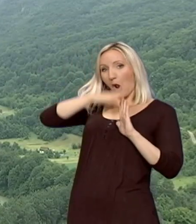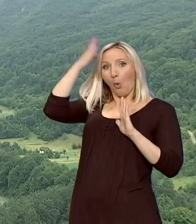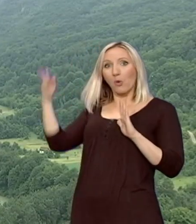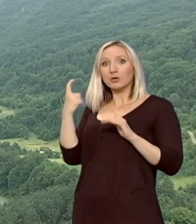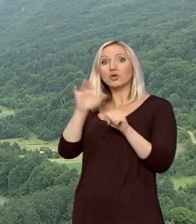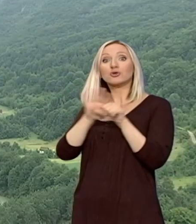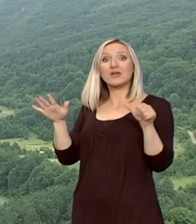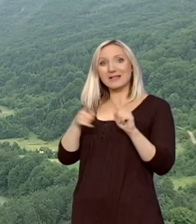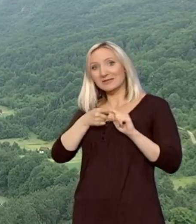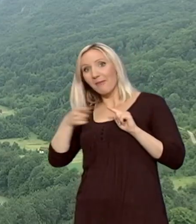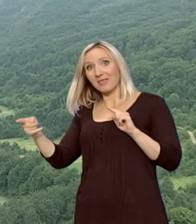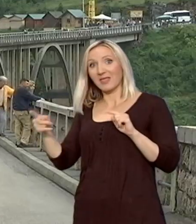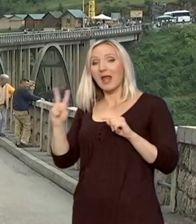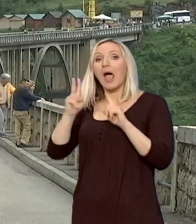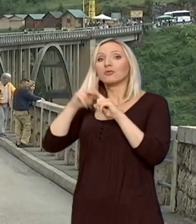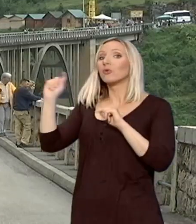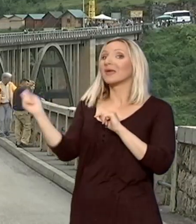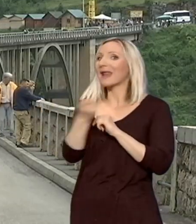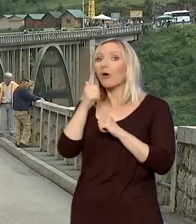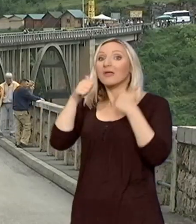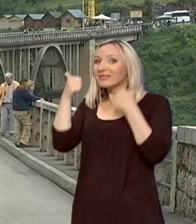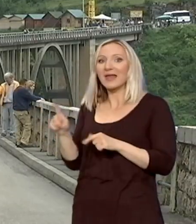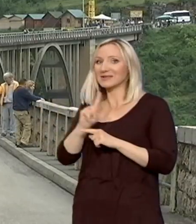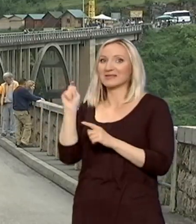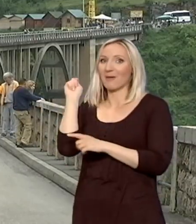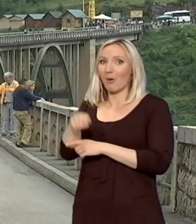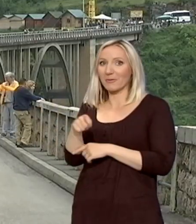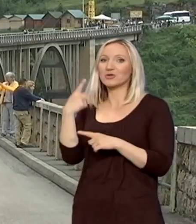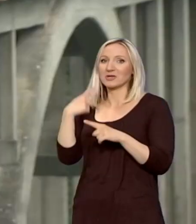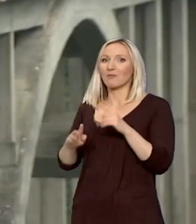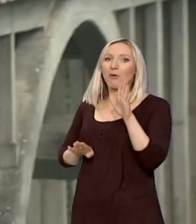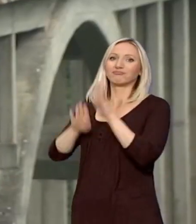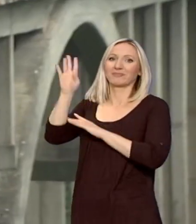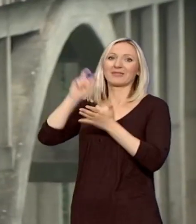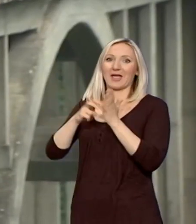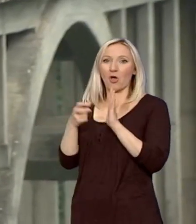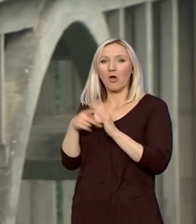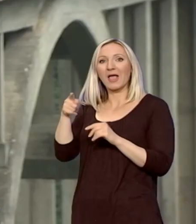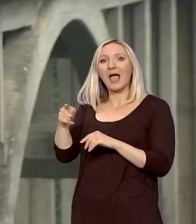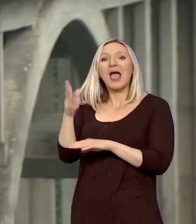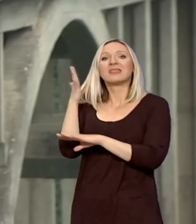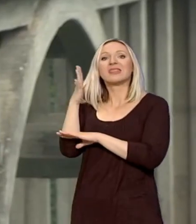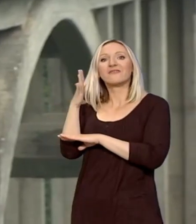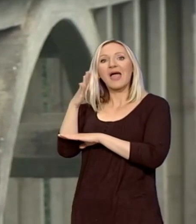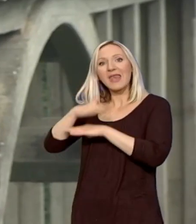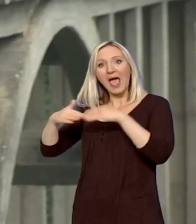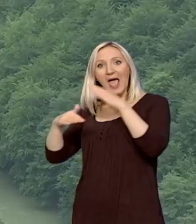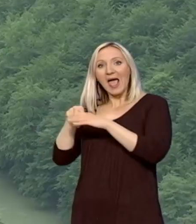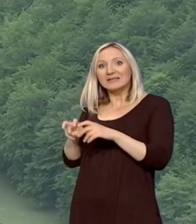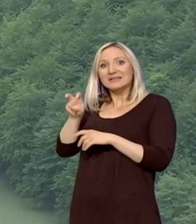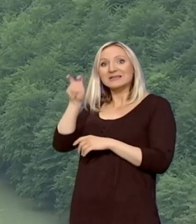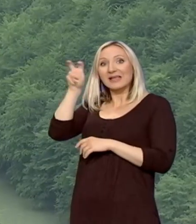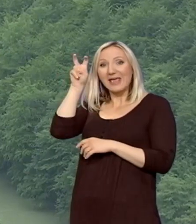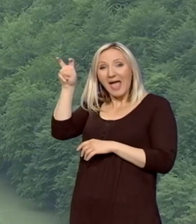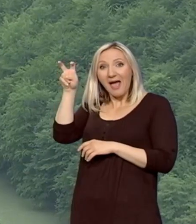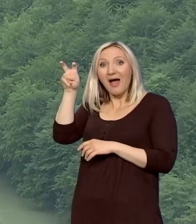Drugi rekord ni danas nije nadmašen, istina zbog napretka tehnologije. Građen je sa najviše drvene skele ikada napravljene, koja je koštala